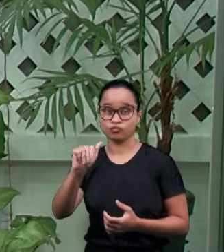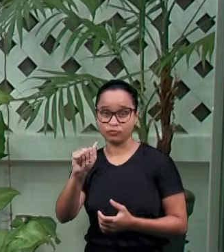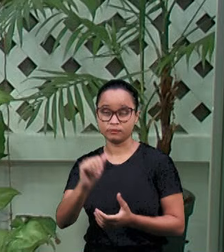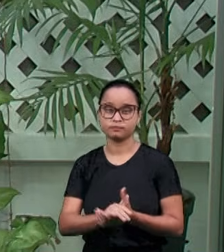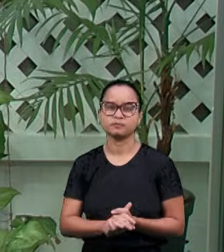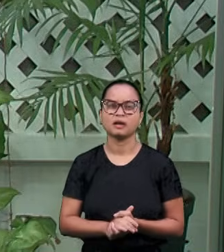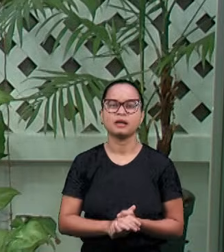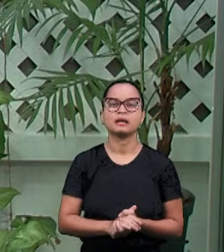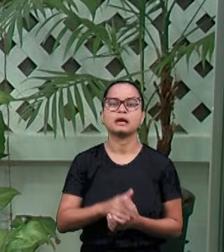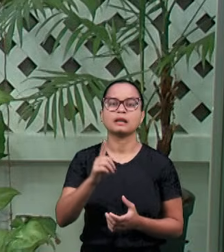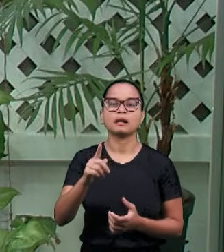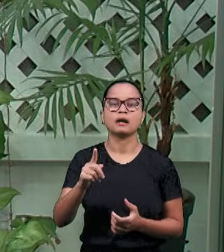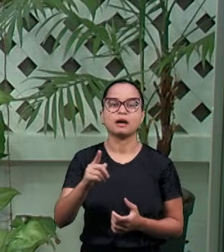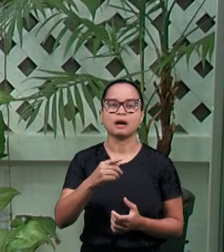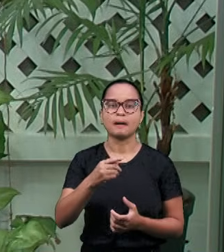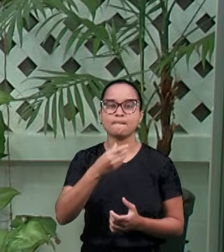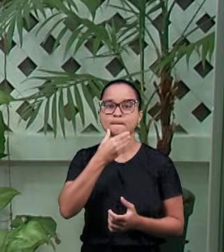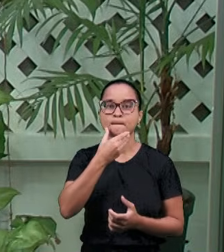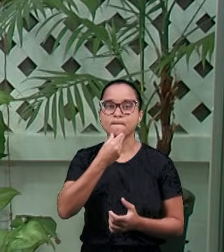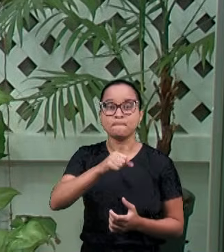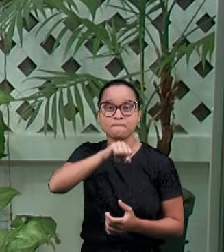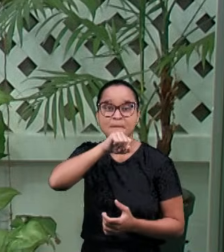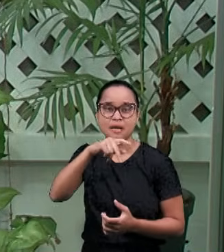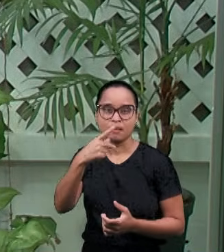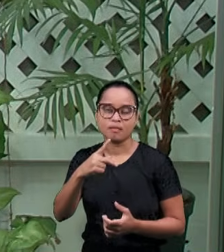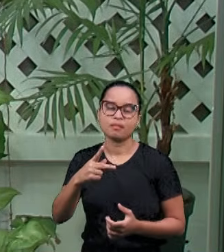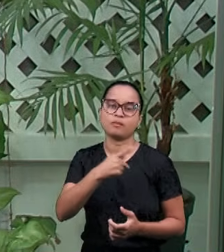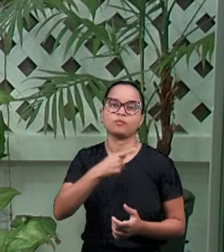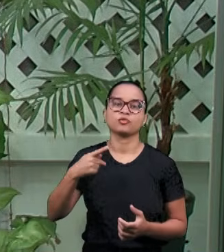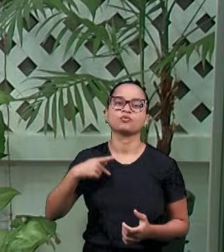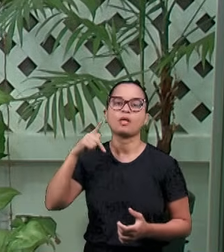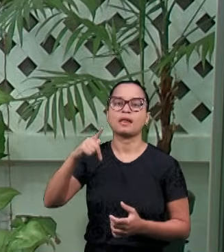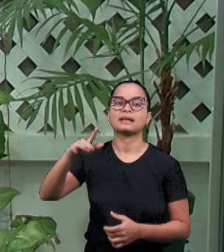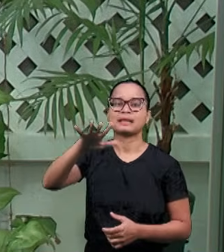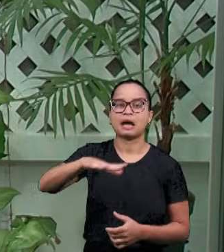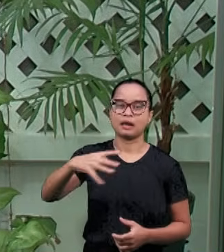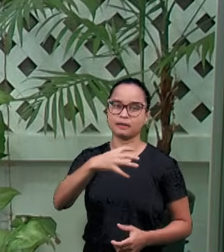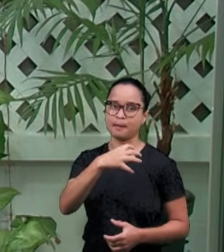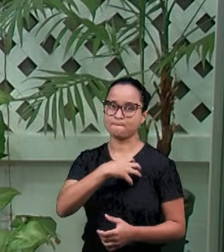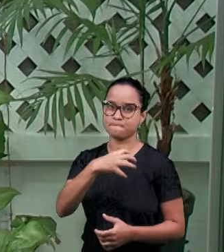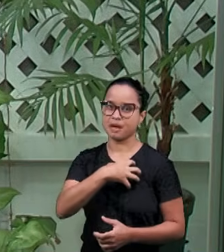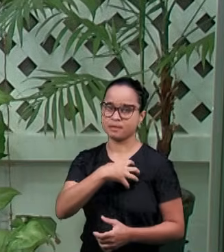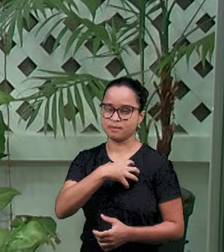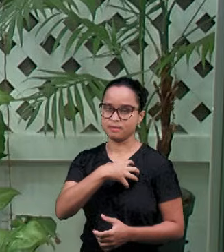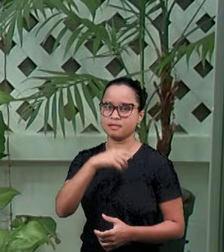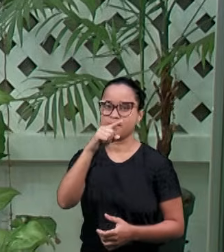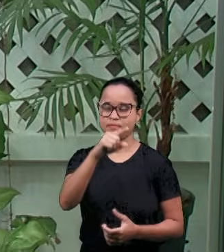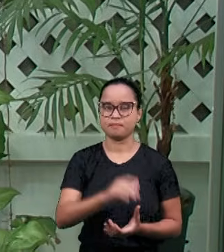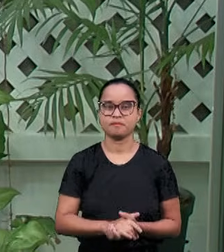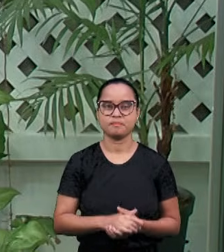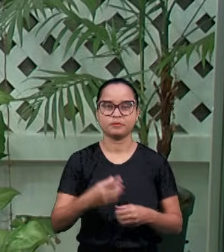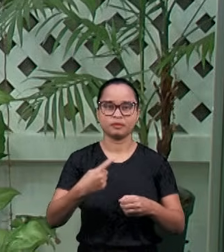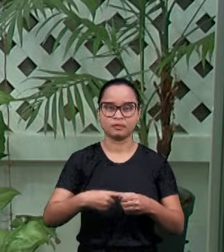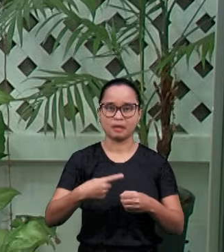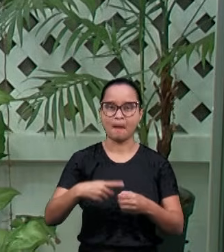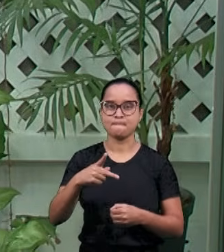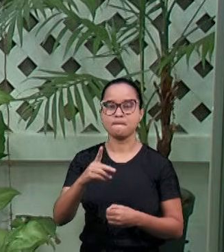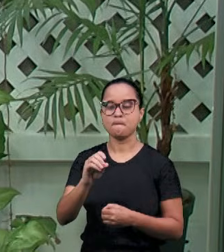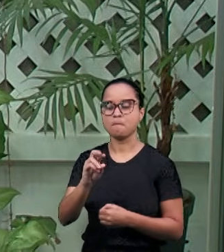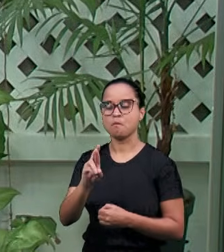conduit par une sœur, Julia Fraga. Son père, c'est un pasteur de Bahia, Porto Seguro. Dieu fait une grande œuvre là. Elle a un